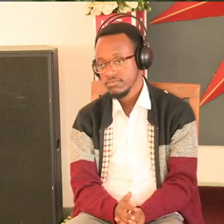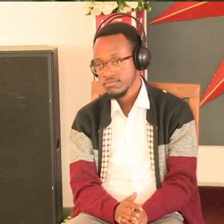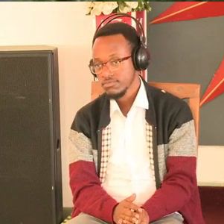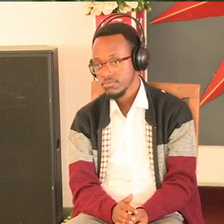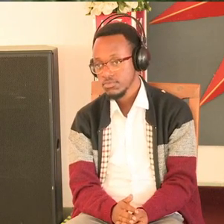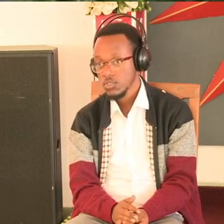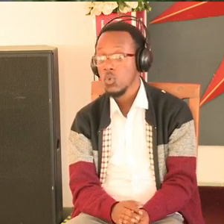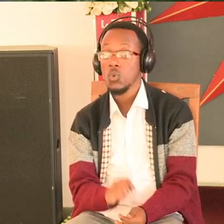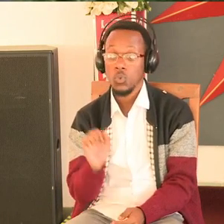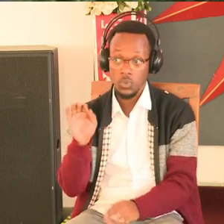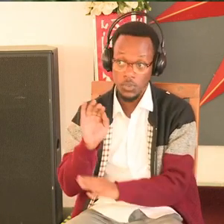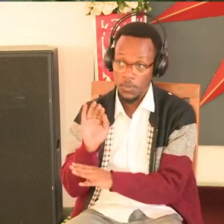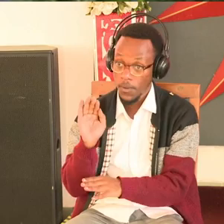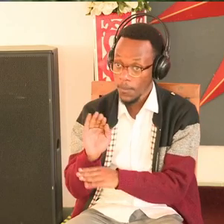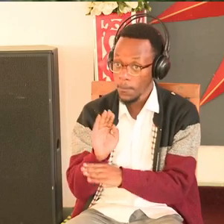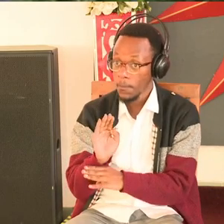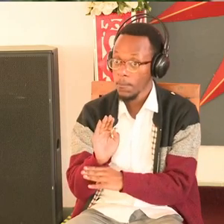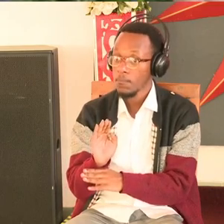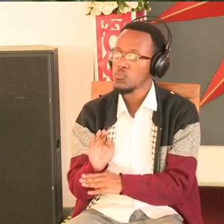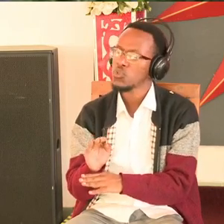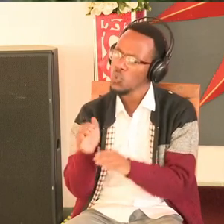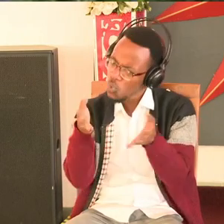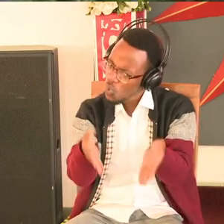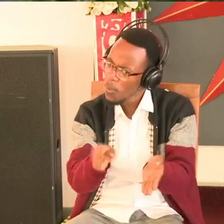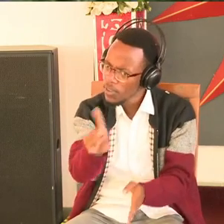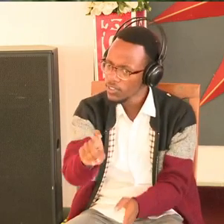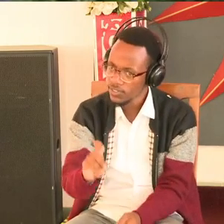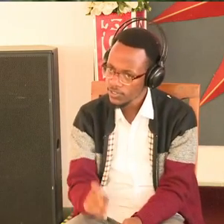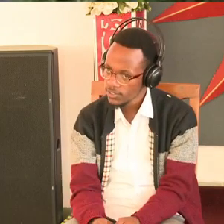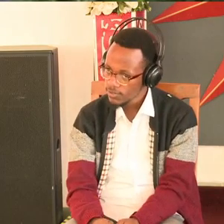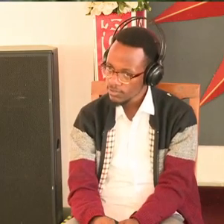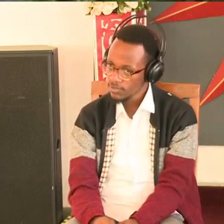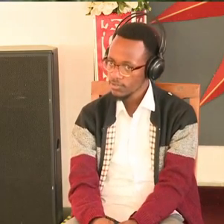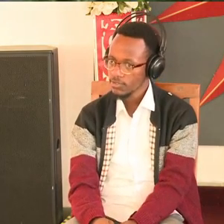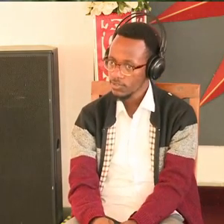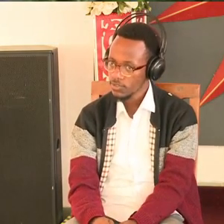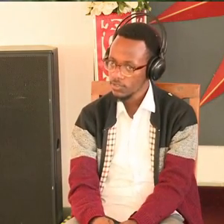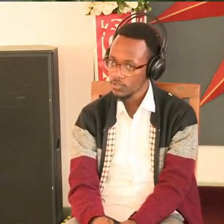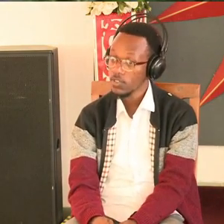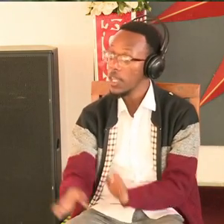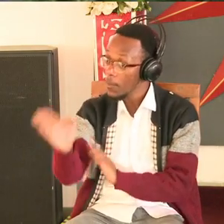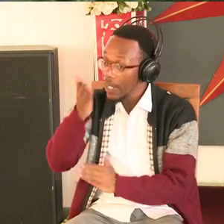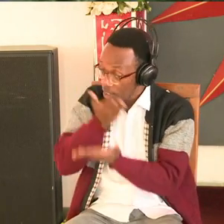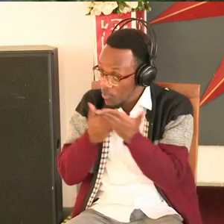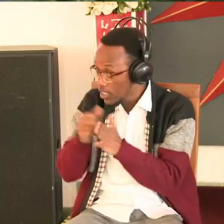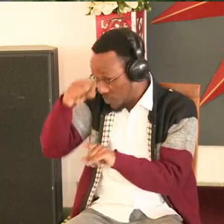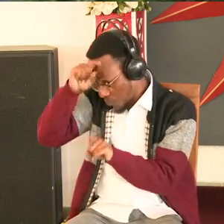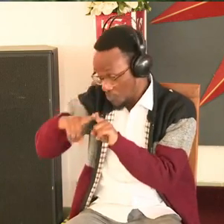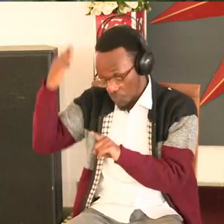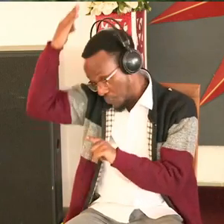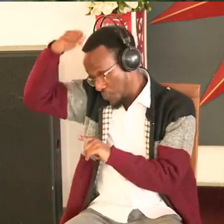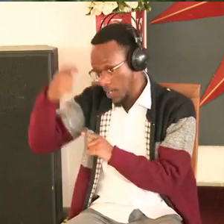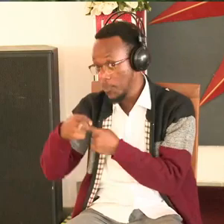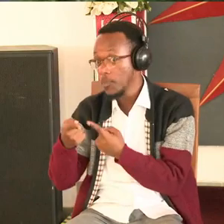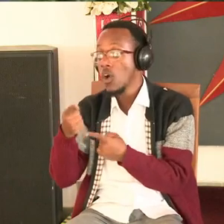lui demande étais-tu présente yaramubajije ati se urabivuga wari uhari bene